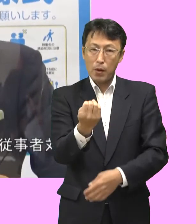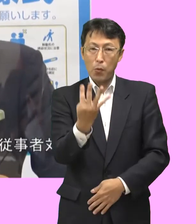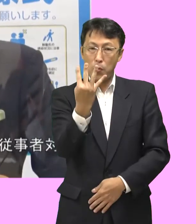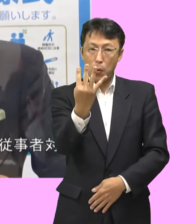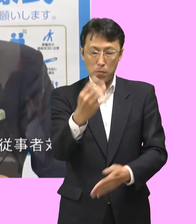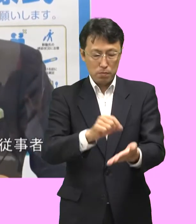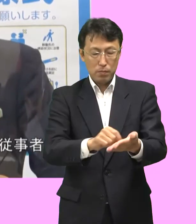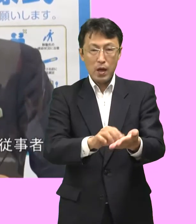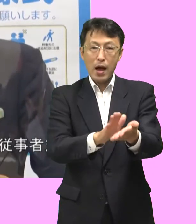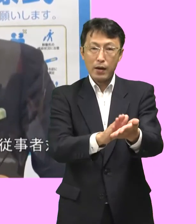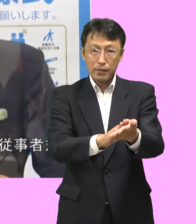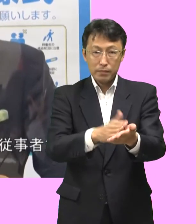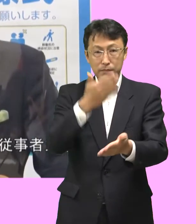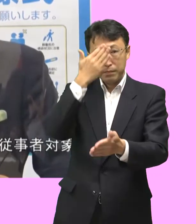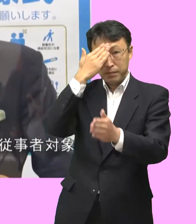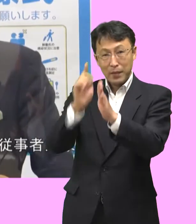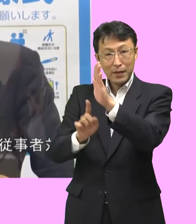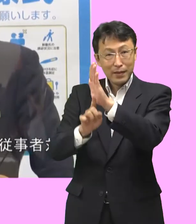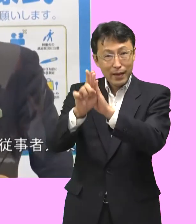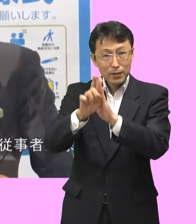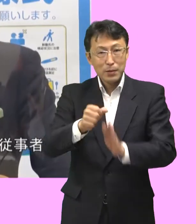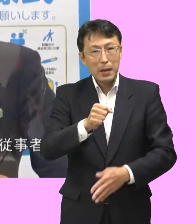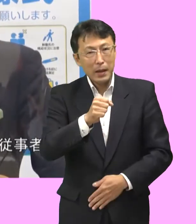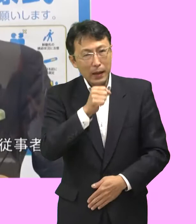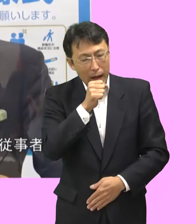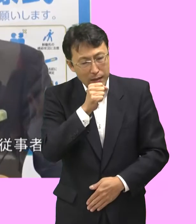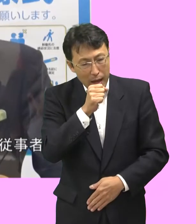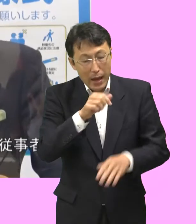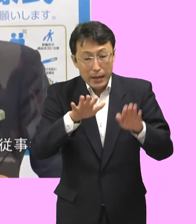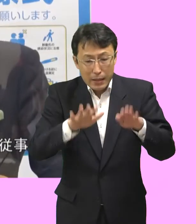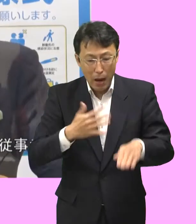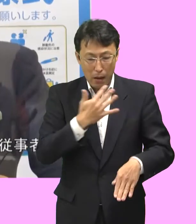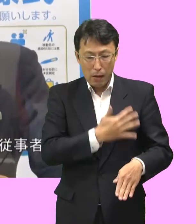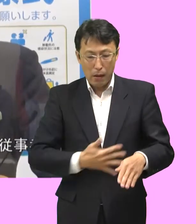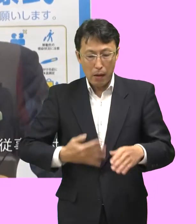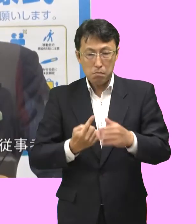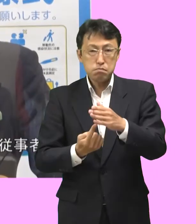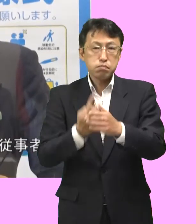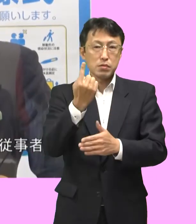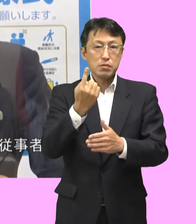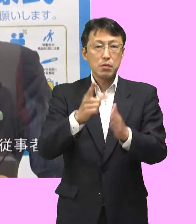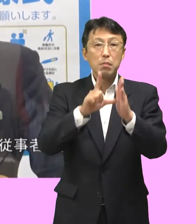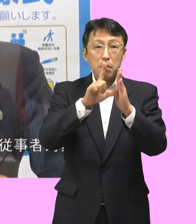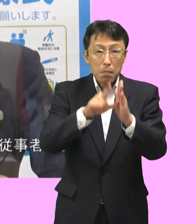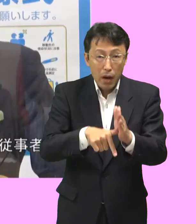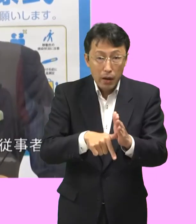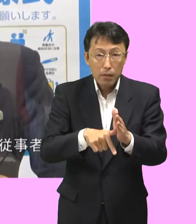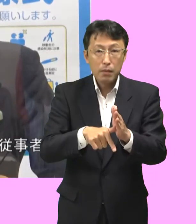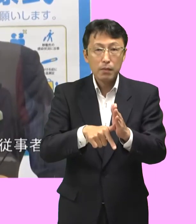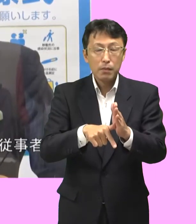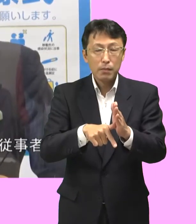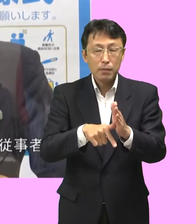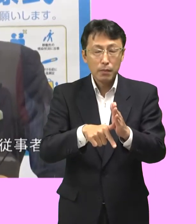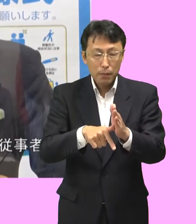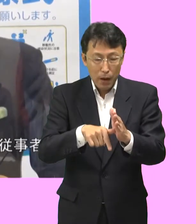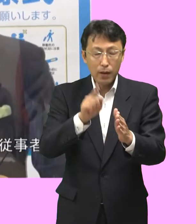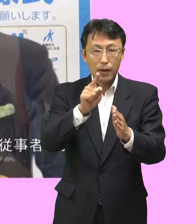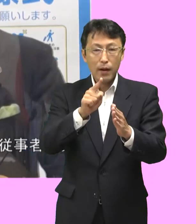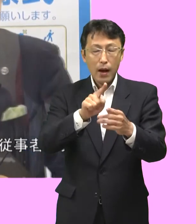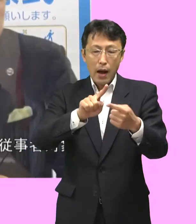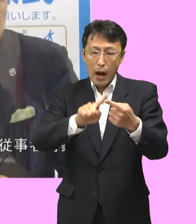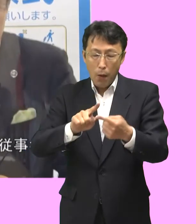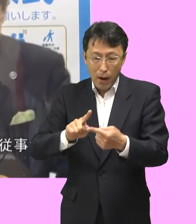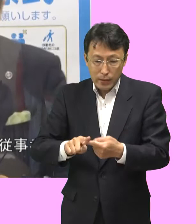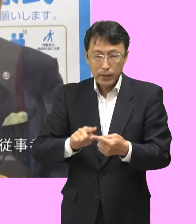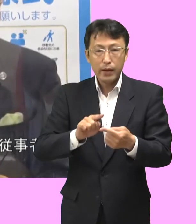や、風邪症状のある方、こちらの方は、その症状に伴う治療とか投薬が必要な場